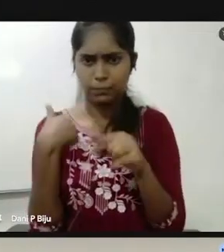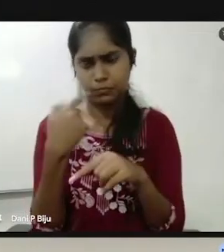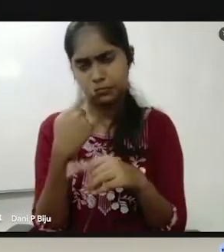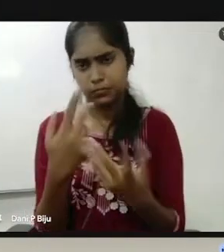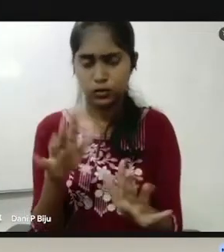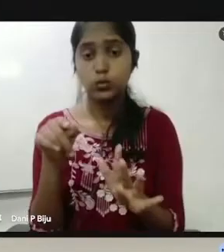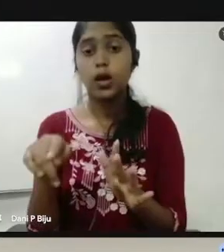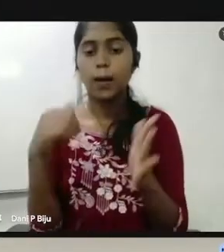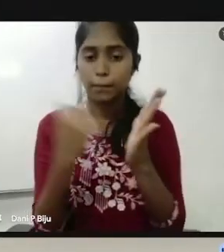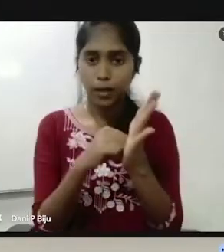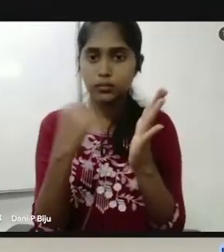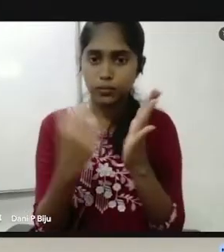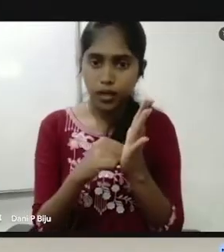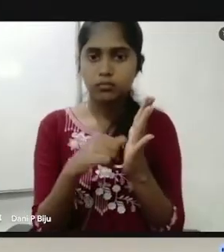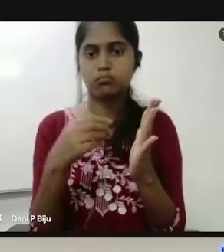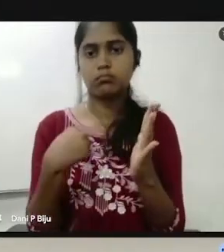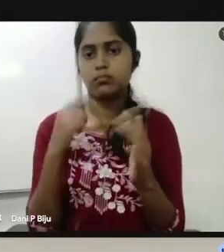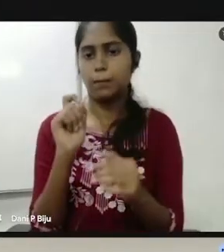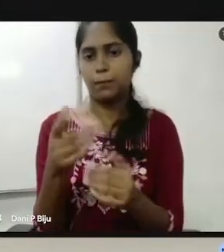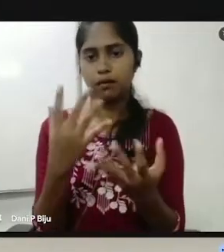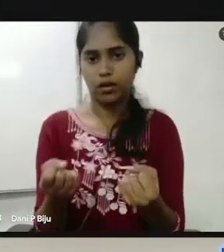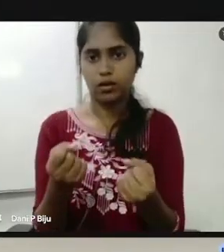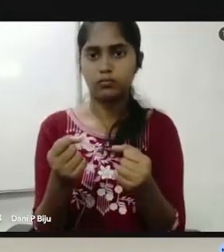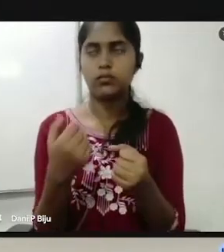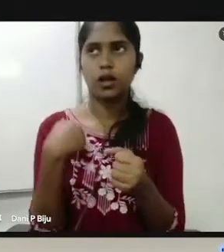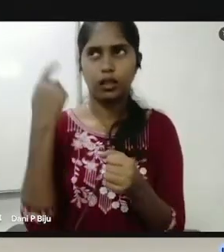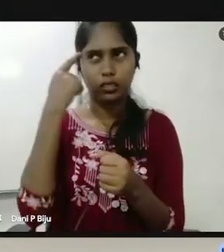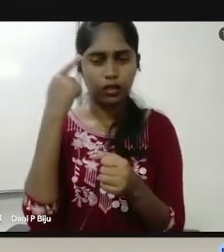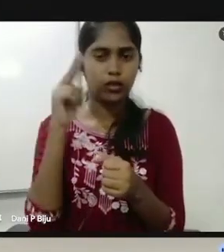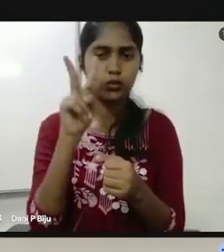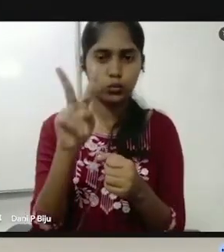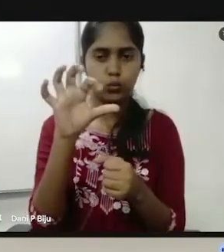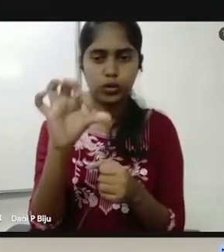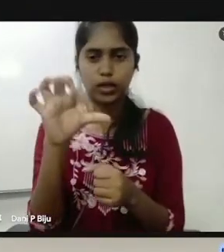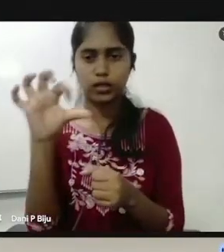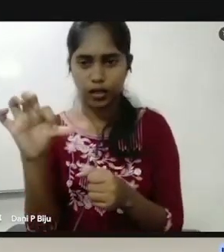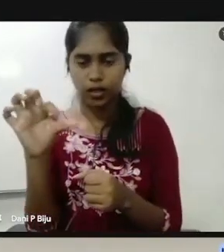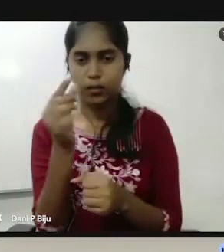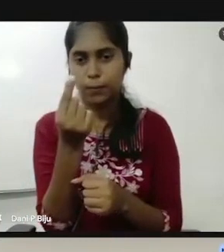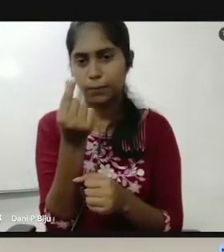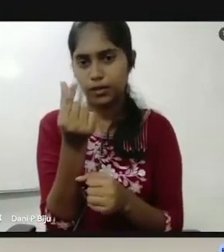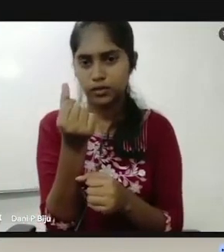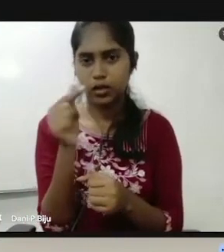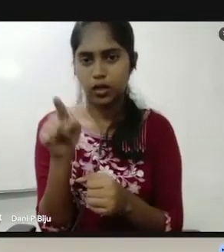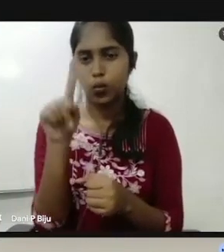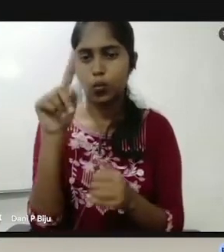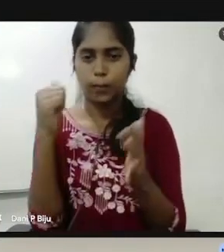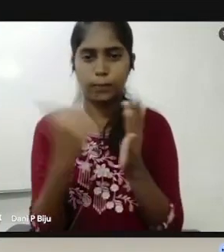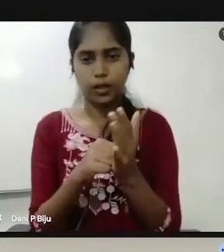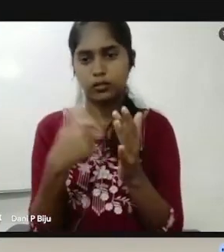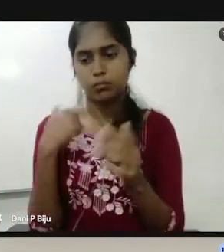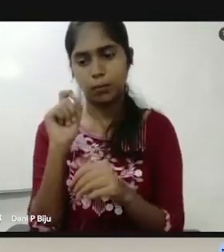അവർ കൊടുത്തിട്ടുണ്ട്. എന്റെ അറിവ് ശരിയാണെങ്കിൽ ഐ തിങ്ക് 299 rupees per month ആണ്. അപ്പൊ നമുക്ക് ഒരു മാസത്തേന് സബ്സ്ക്രൈബ് ചെയ്തത് ഉപയോഗിച്ച് നോക്കിയിട്ട്